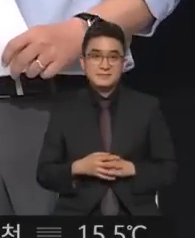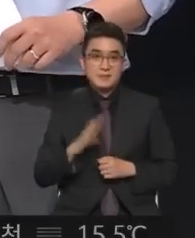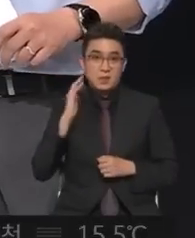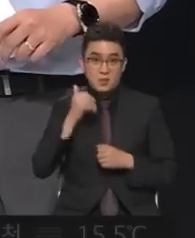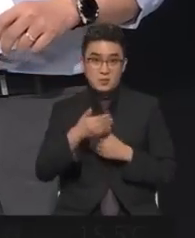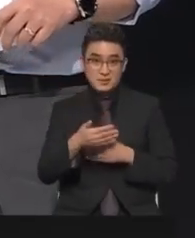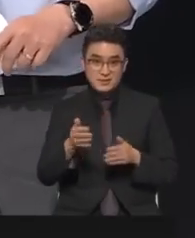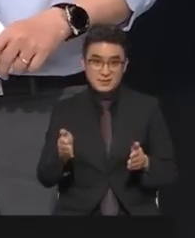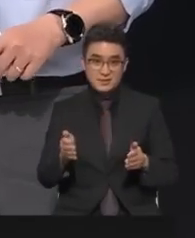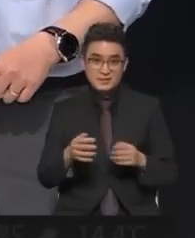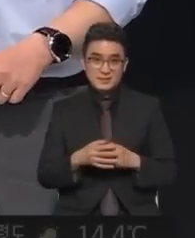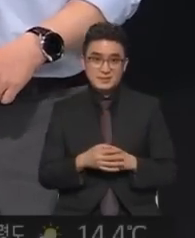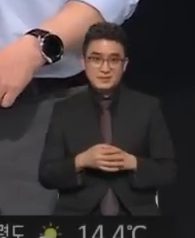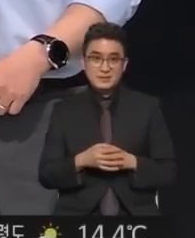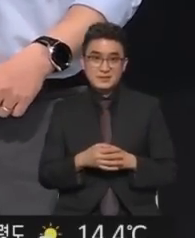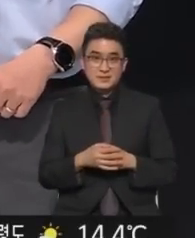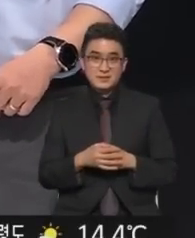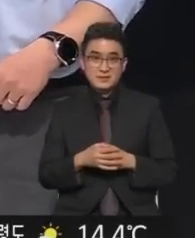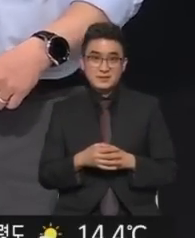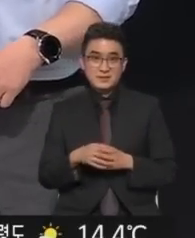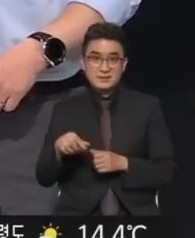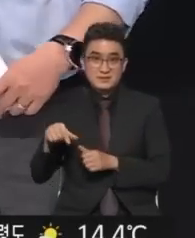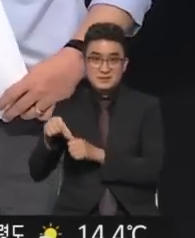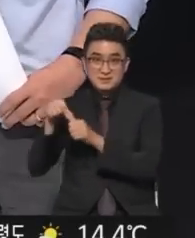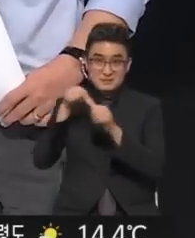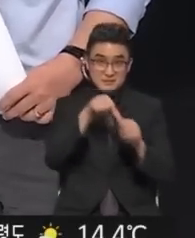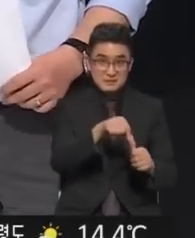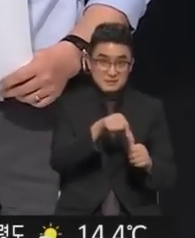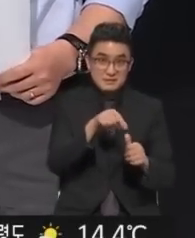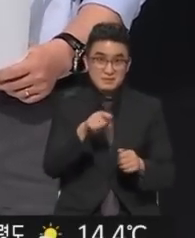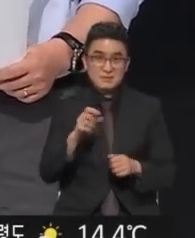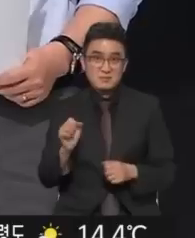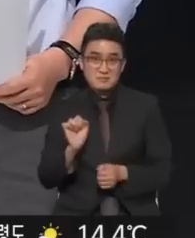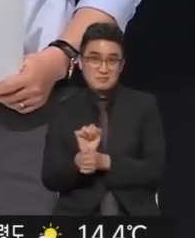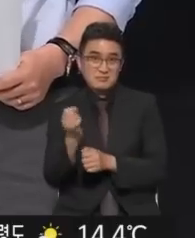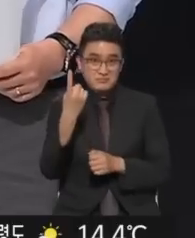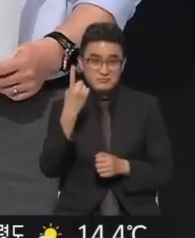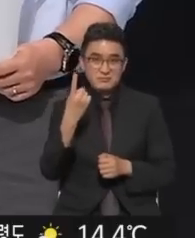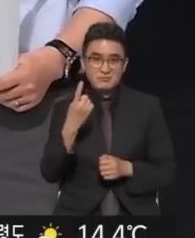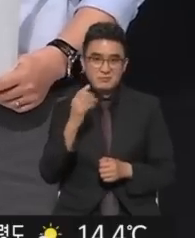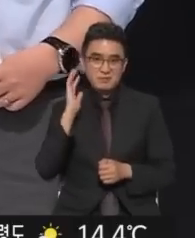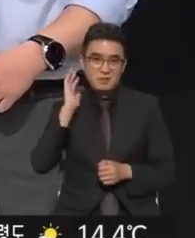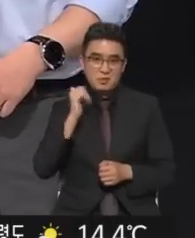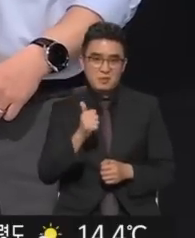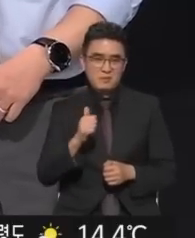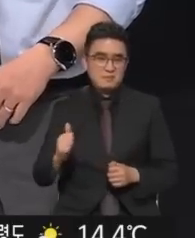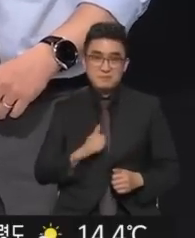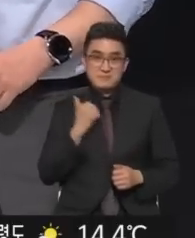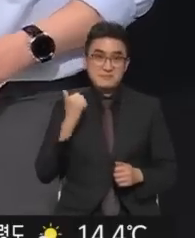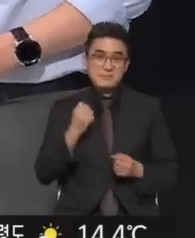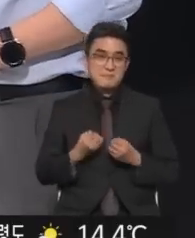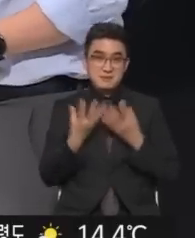대통령실에 꽂아넣은 인사들 때문에 윤 대통령의 진노를 샀다는 뒷말도 들려옵니다.